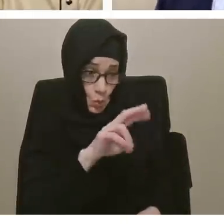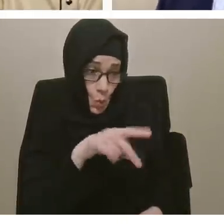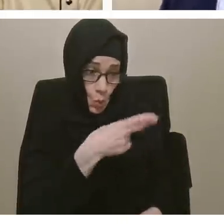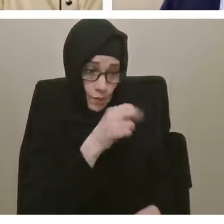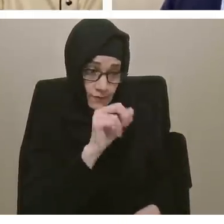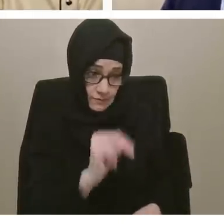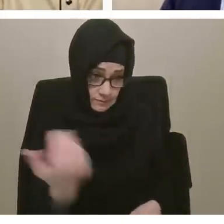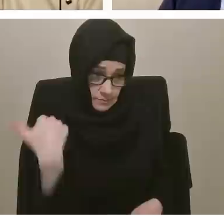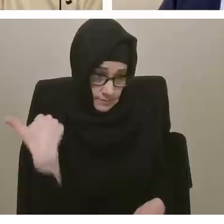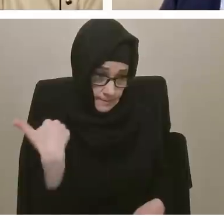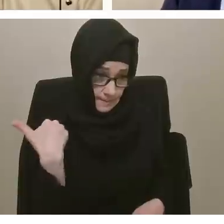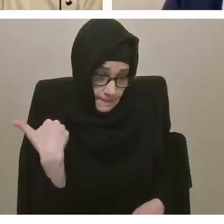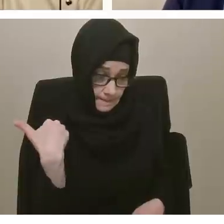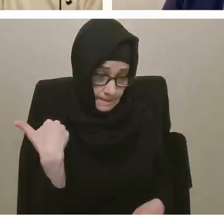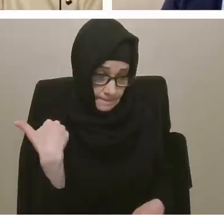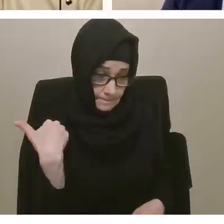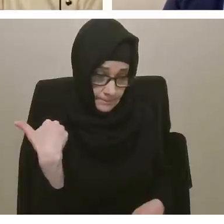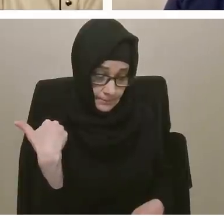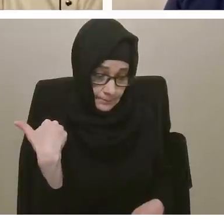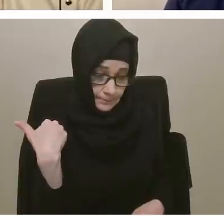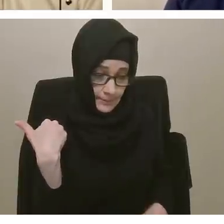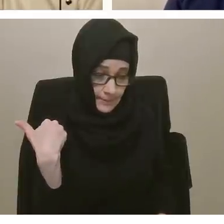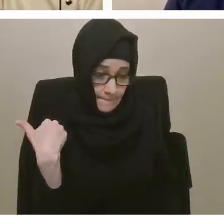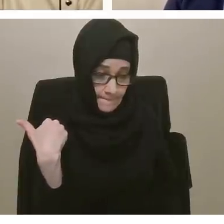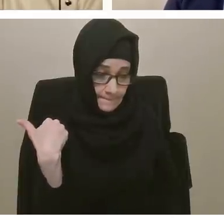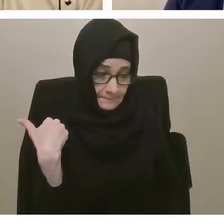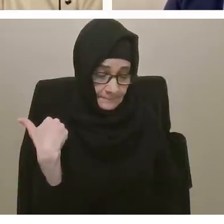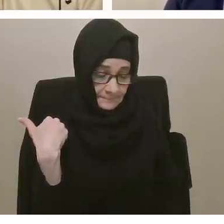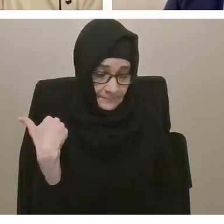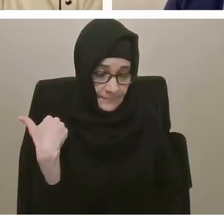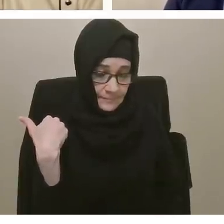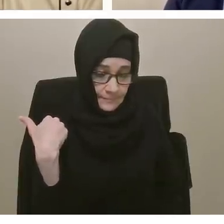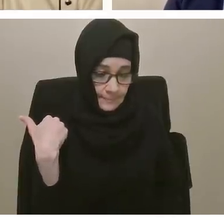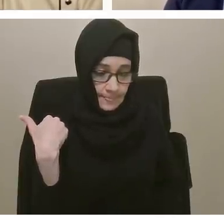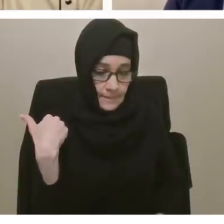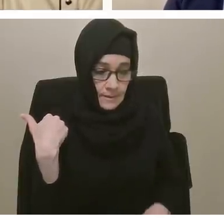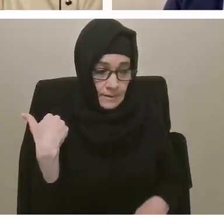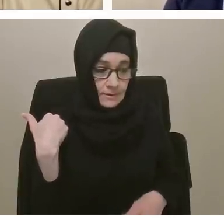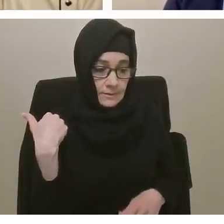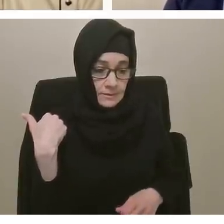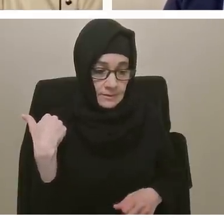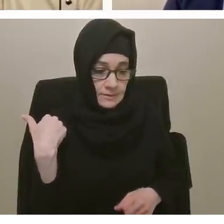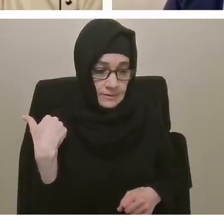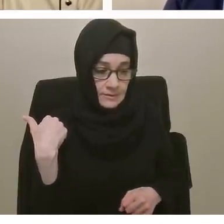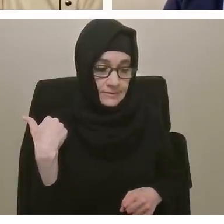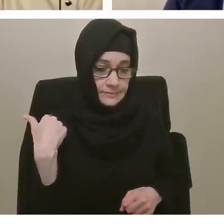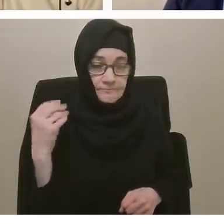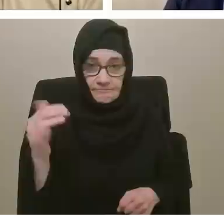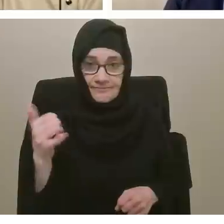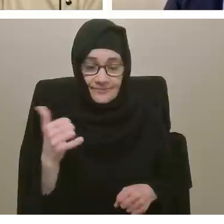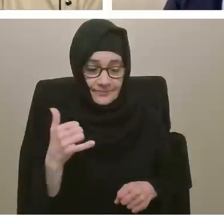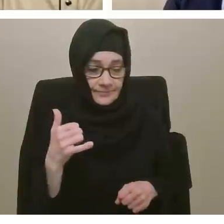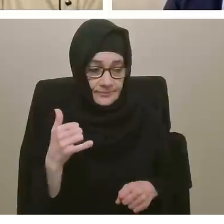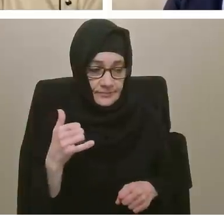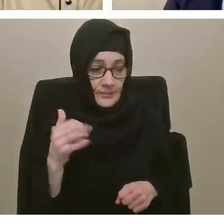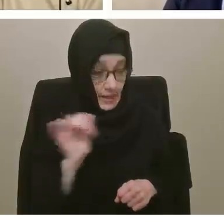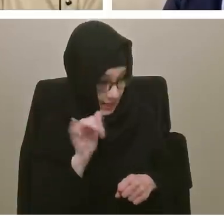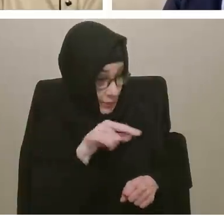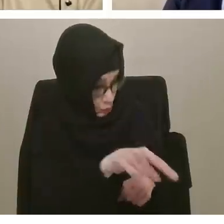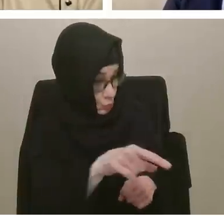يَجِدْكَ يَتِيمًا فَأَوَى فَأَمَّا الْيَتِيمَ فَلَا تَقْهَرْ. Just as you were like that in the past, or you are